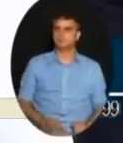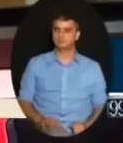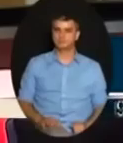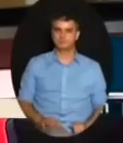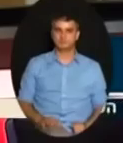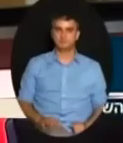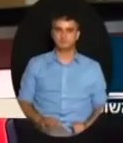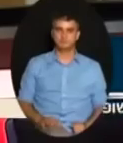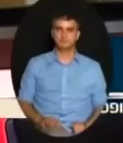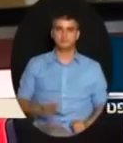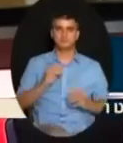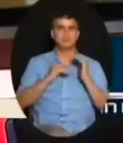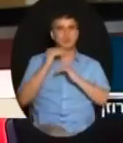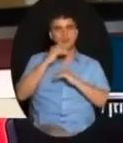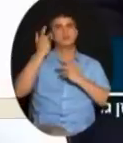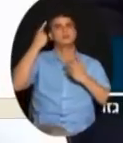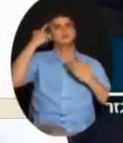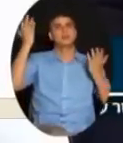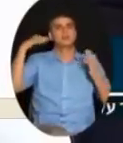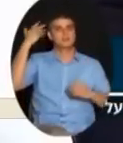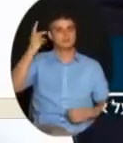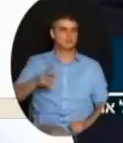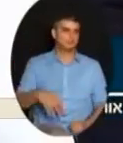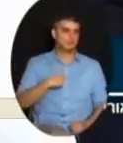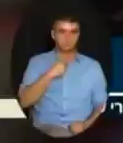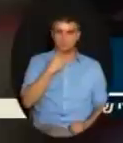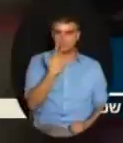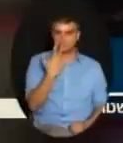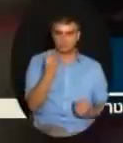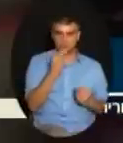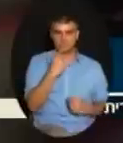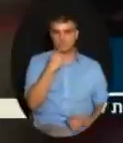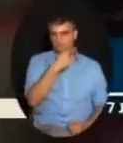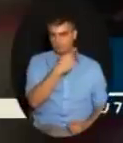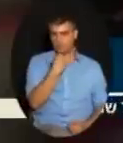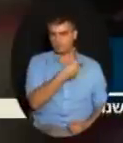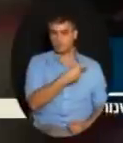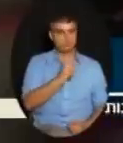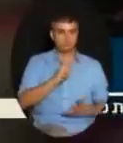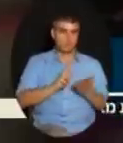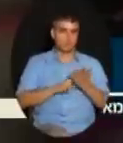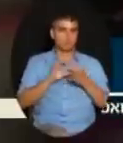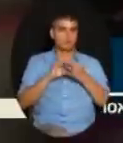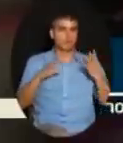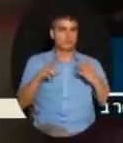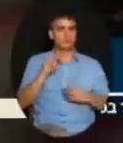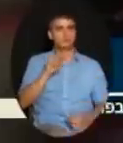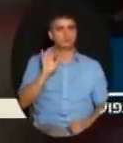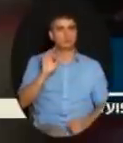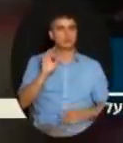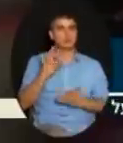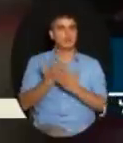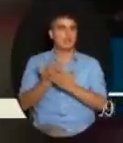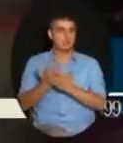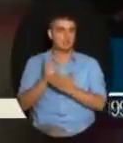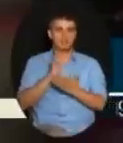אבל בעליון זה באמת ממלכת אי-הוודאות. אני רוצה להגיד שלושה דברים בהמשך למה שגיל אמר. ראשית, לא נכון לנתק בין העניין של דיני